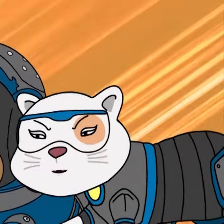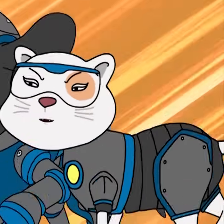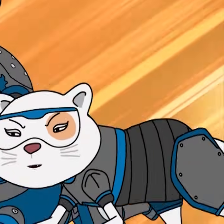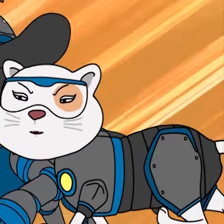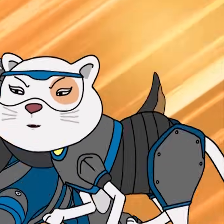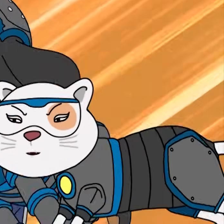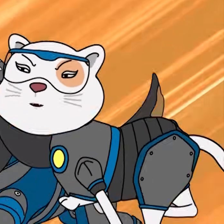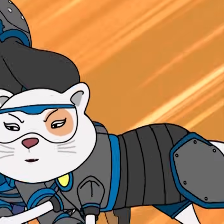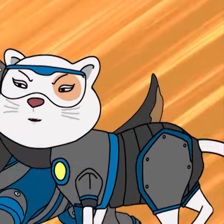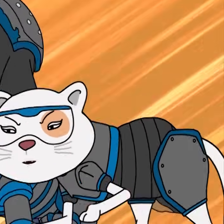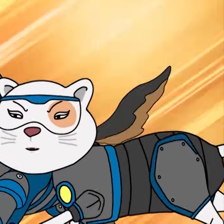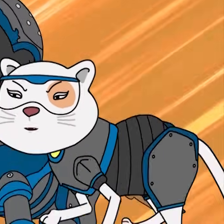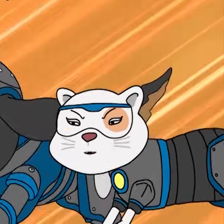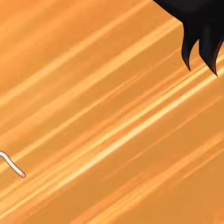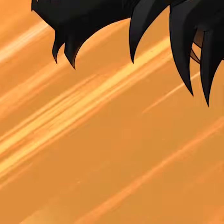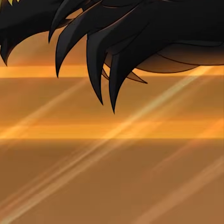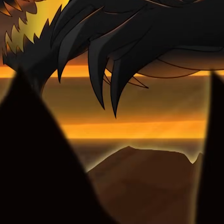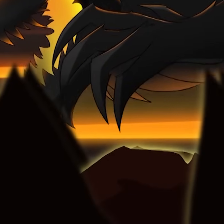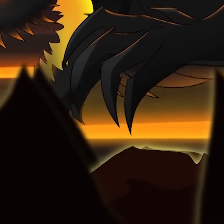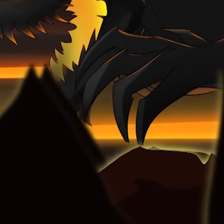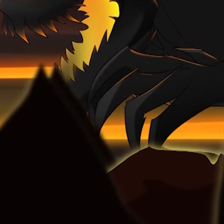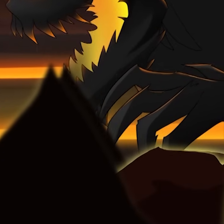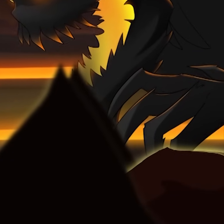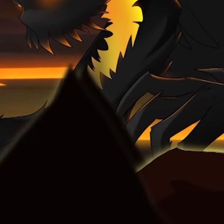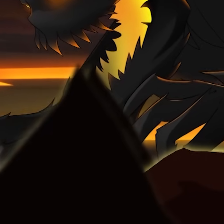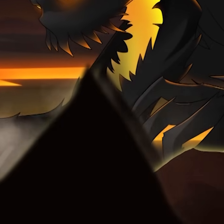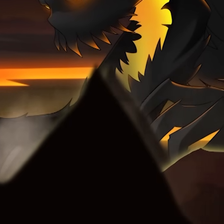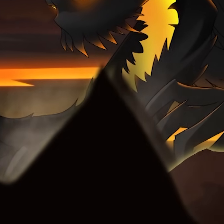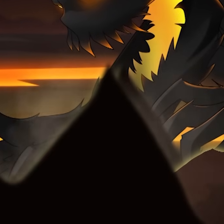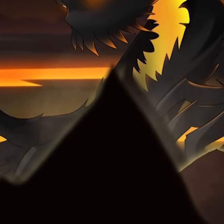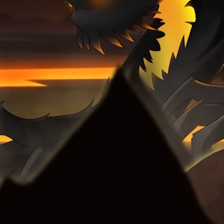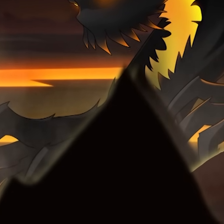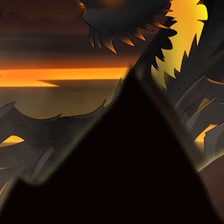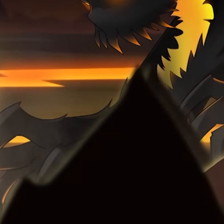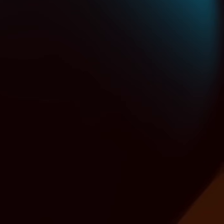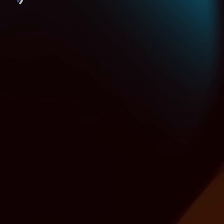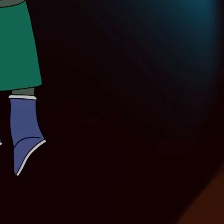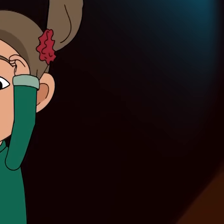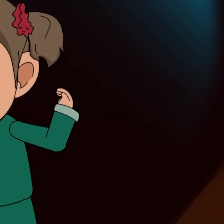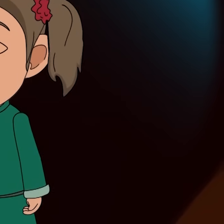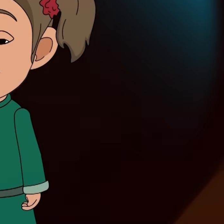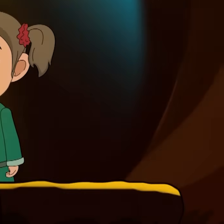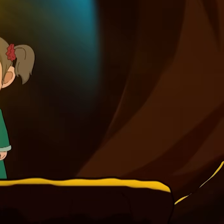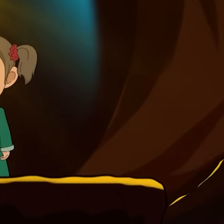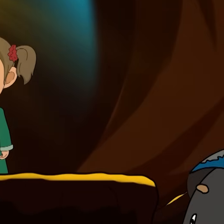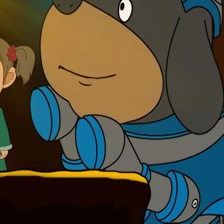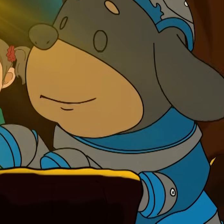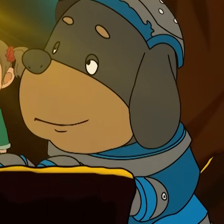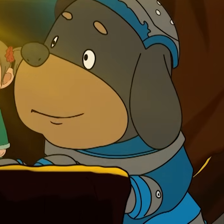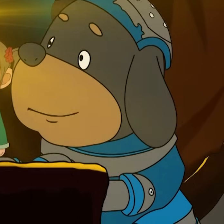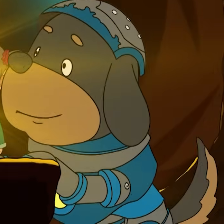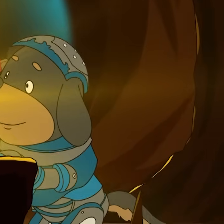Атгаалчин хармагсын амнаас Хэдхэн яж мутрын гарчадхийг Манай хөөрхөн